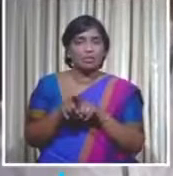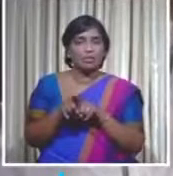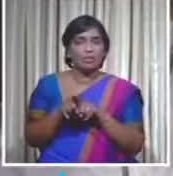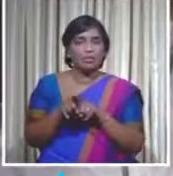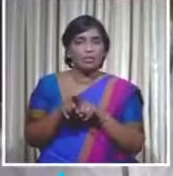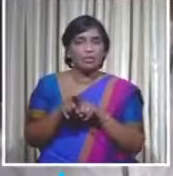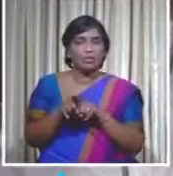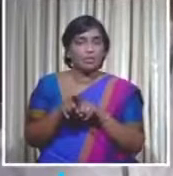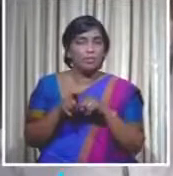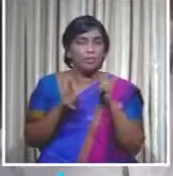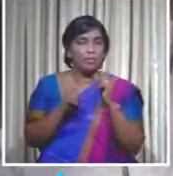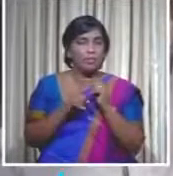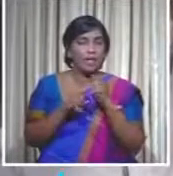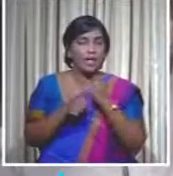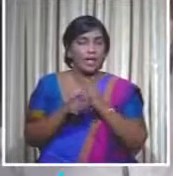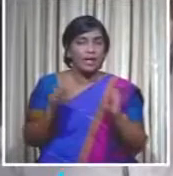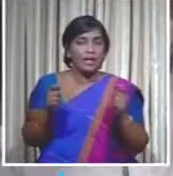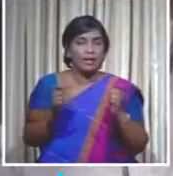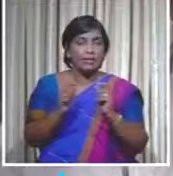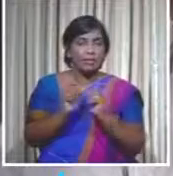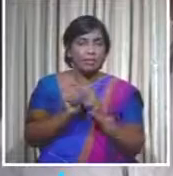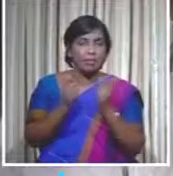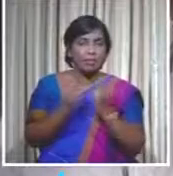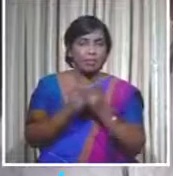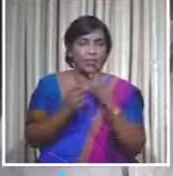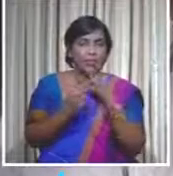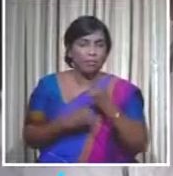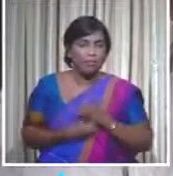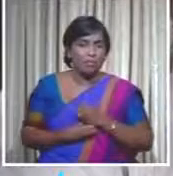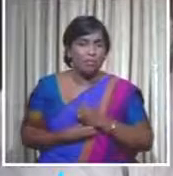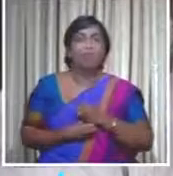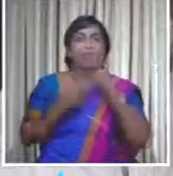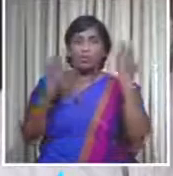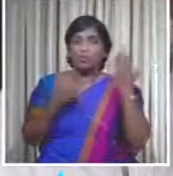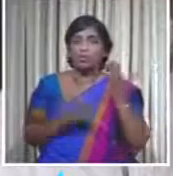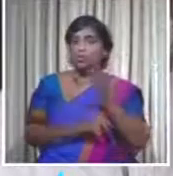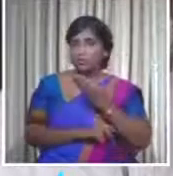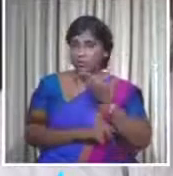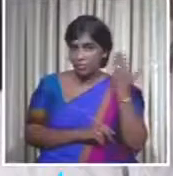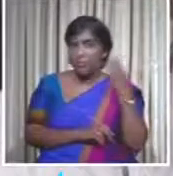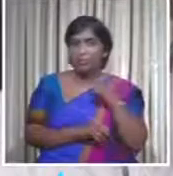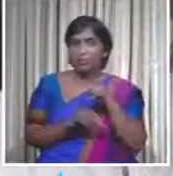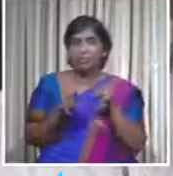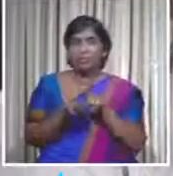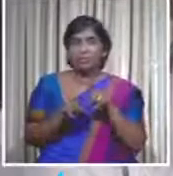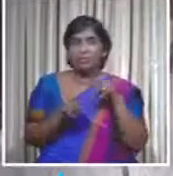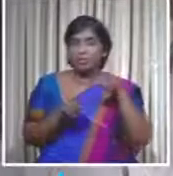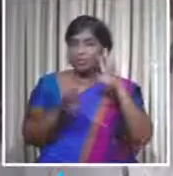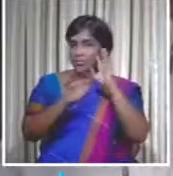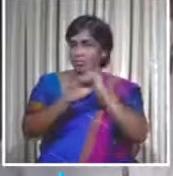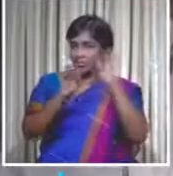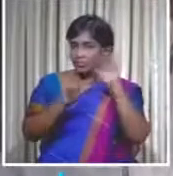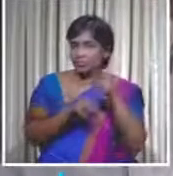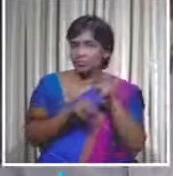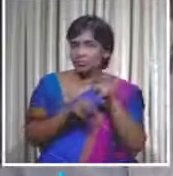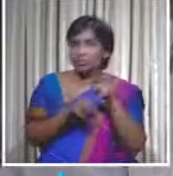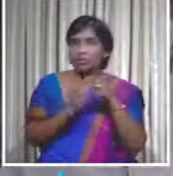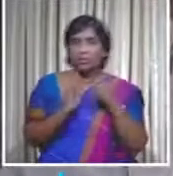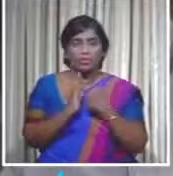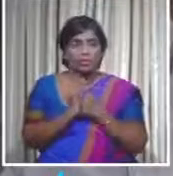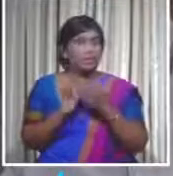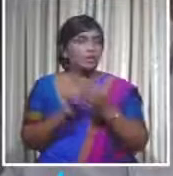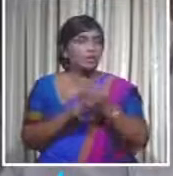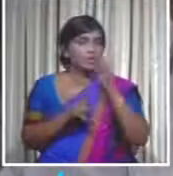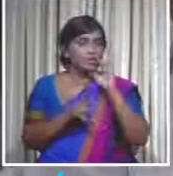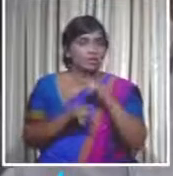වැඩි නිසා ගෑස් එක ලීක් වෙලා බෝම්බයක් වගේ පිපිරෙන්න පුළුවන් කියලා එතුමා අද ප්‍රකාශ කරලා තියෙනවා. ගරු